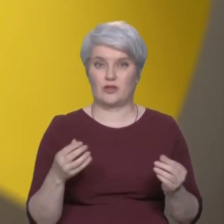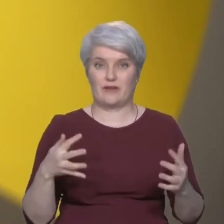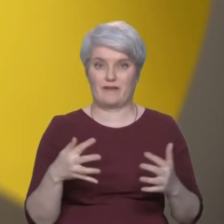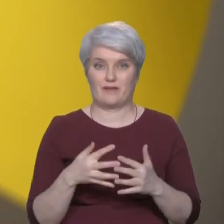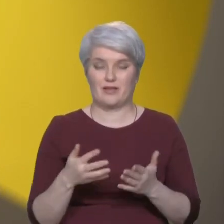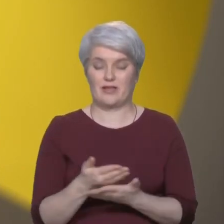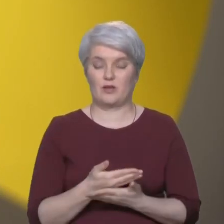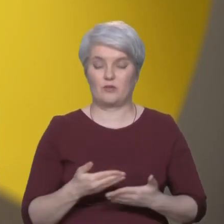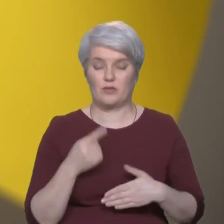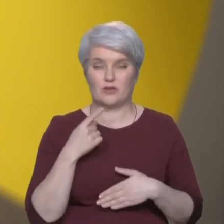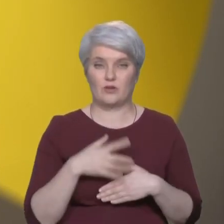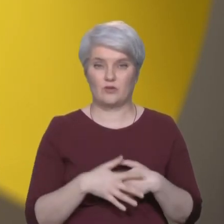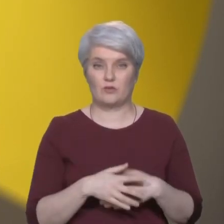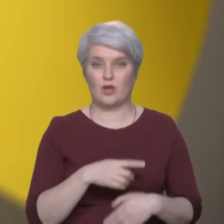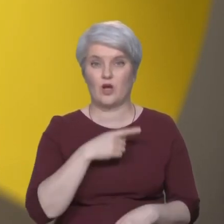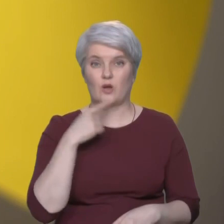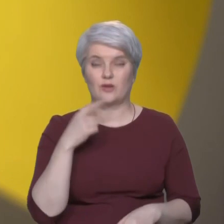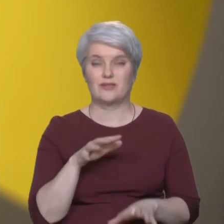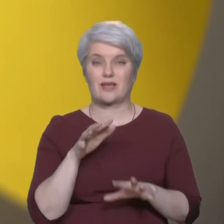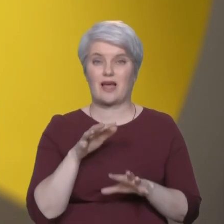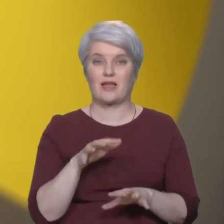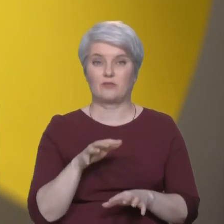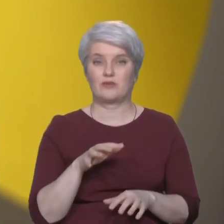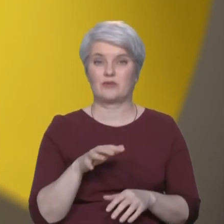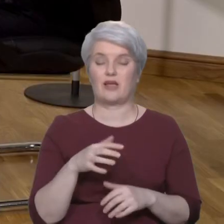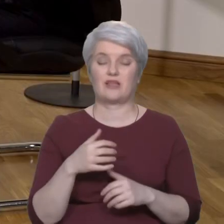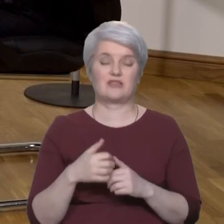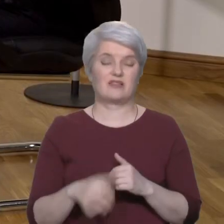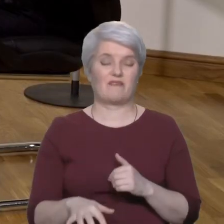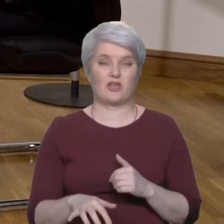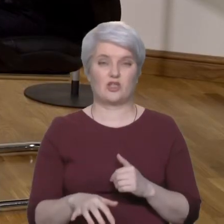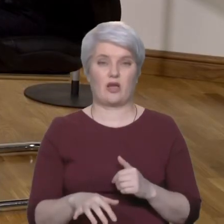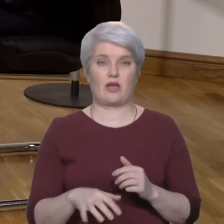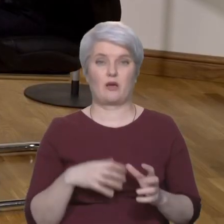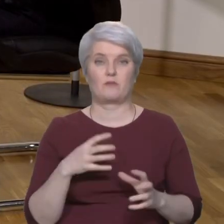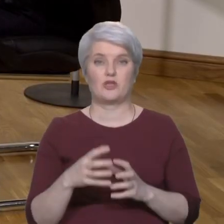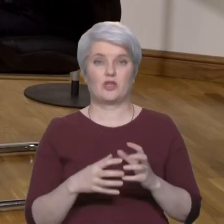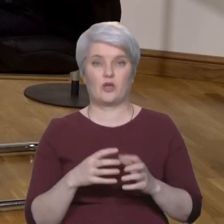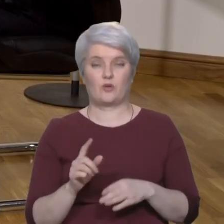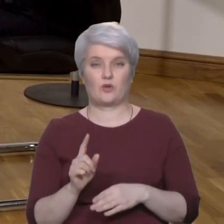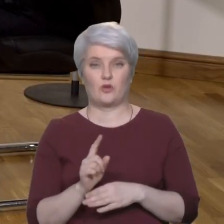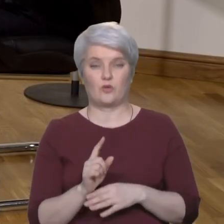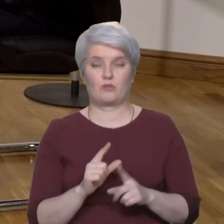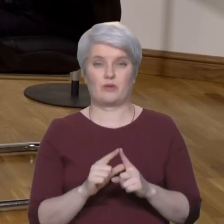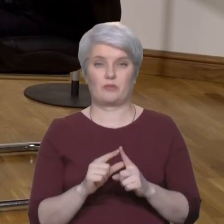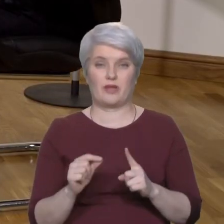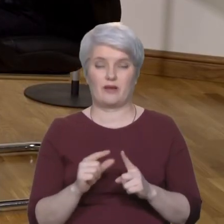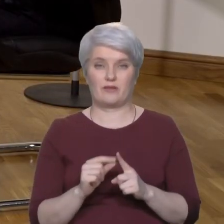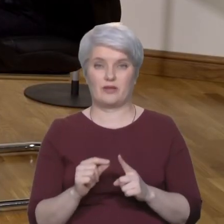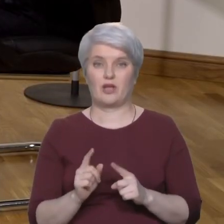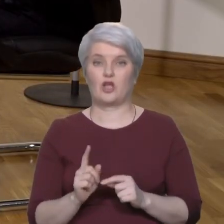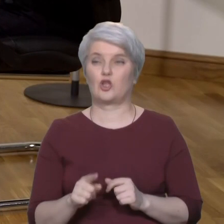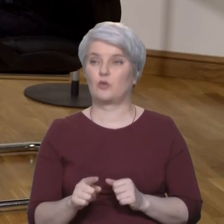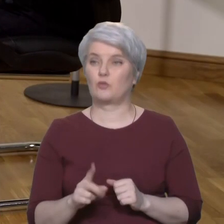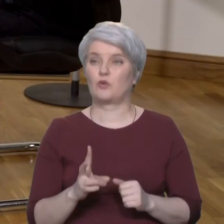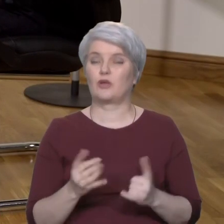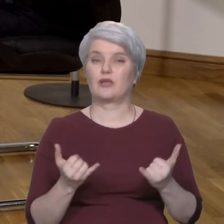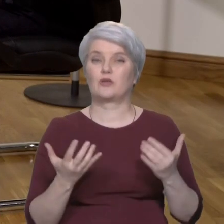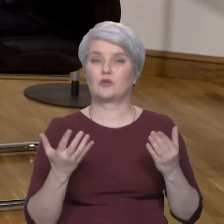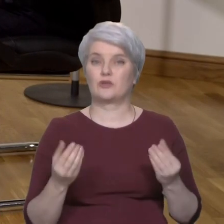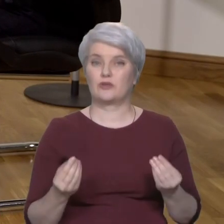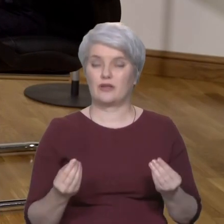що російський агресор зневажає міжнародні норми, правила. Тому на